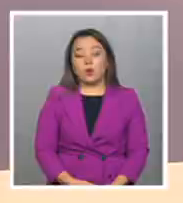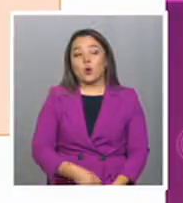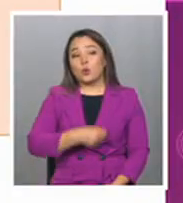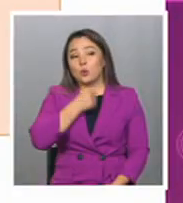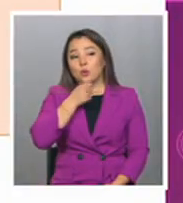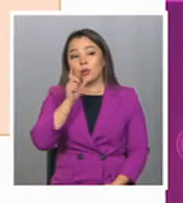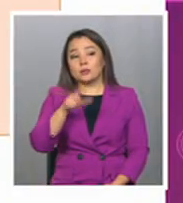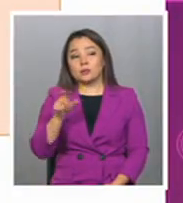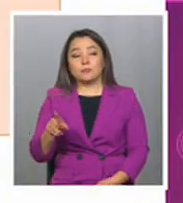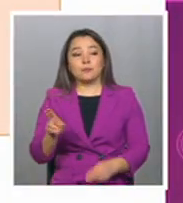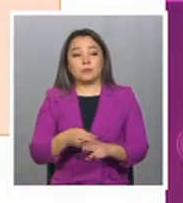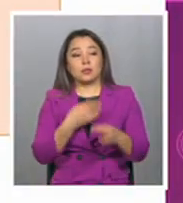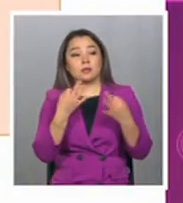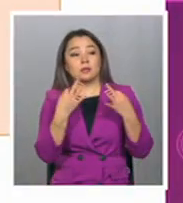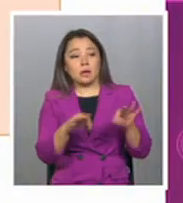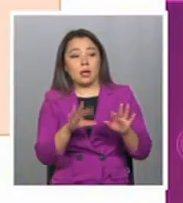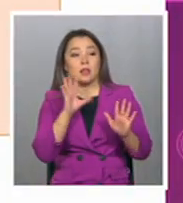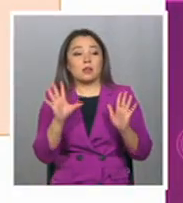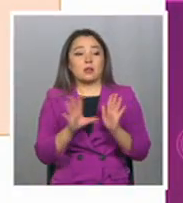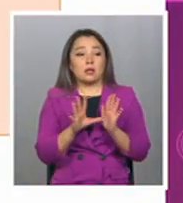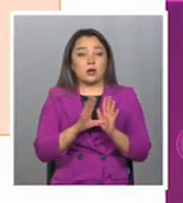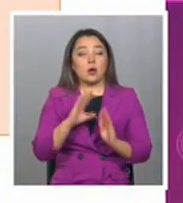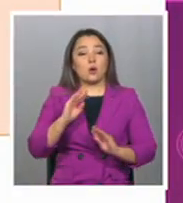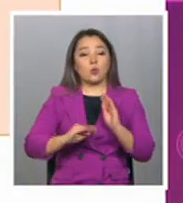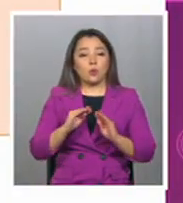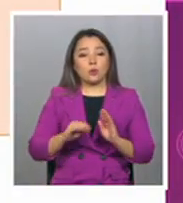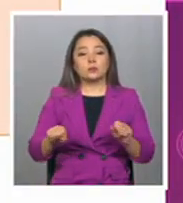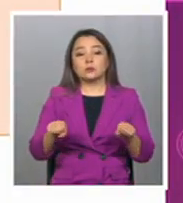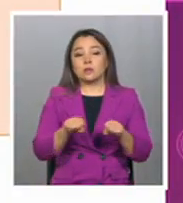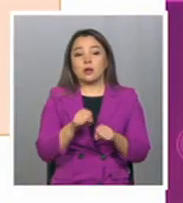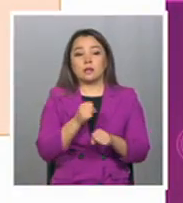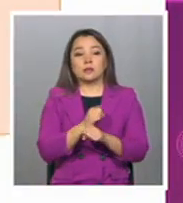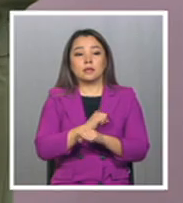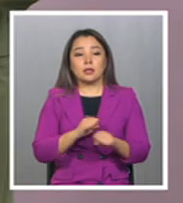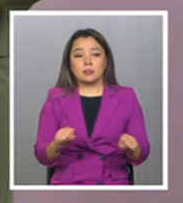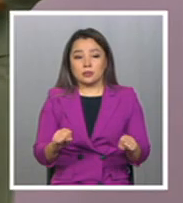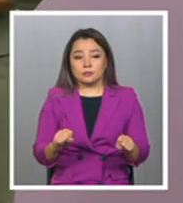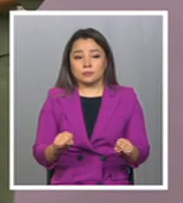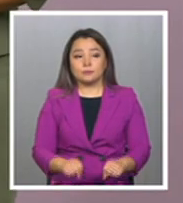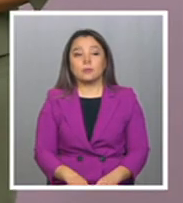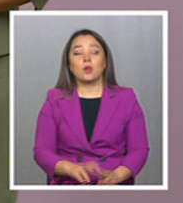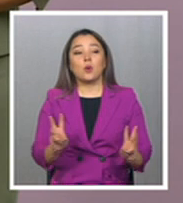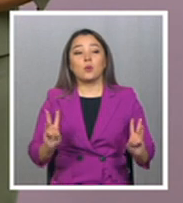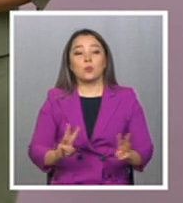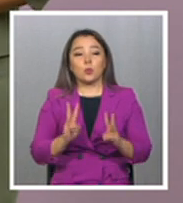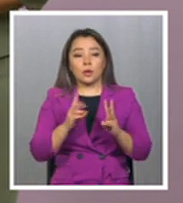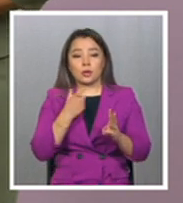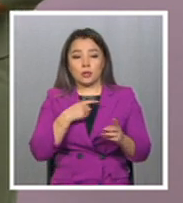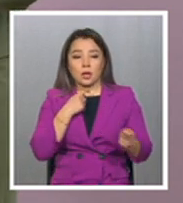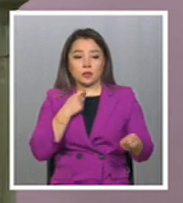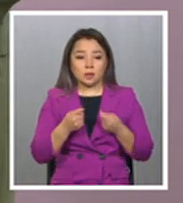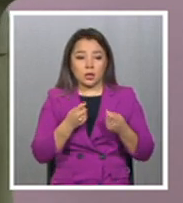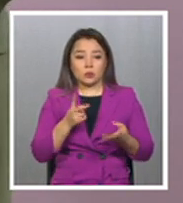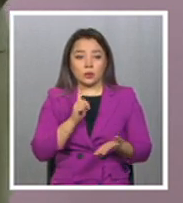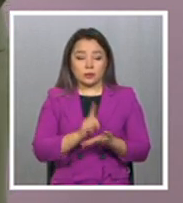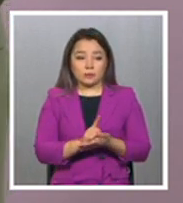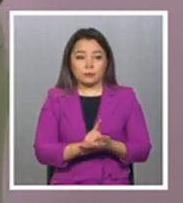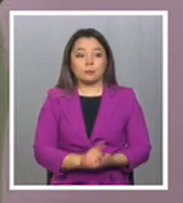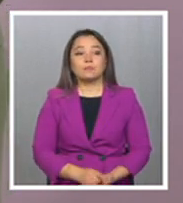Үлкендердің рұқсатынсыз электр құралдарын қоспау керек екен. Өрттен сақтану шаралары.